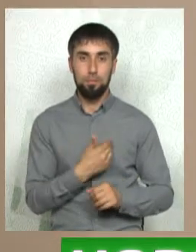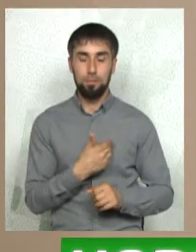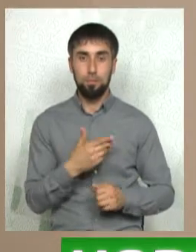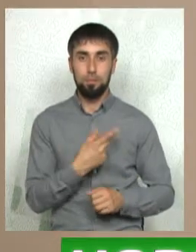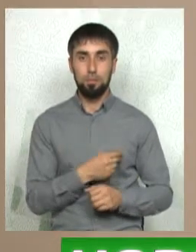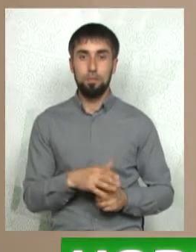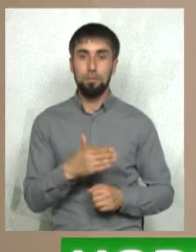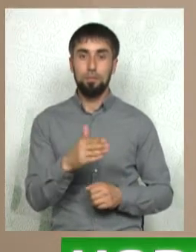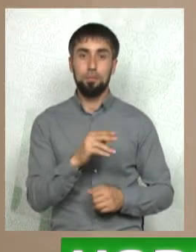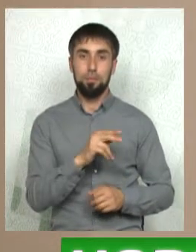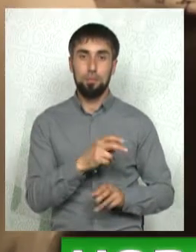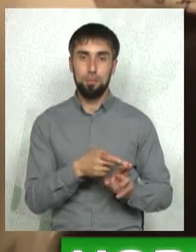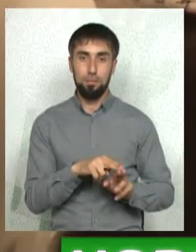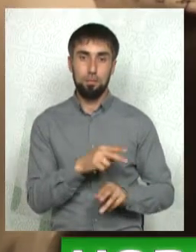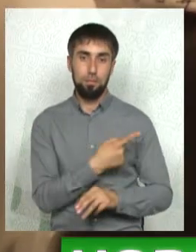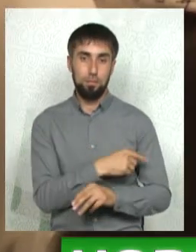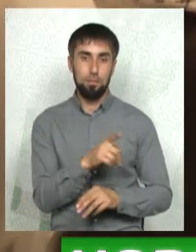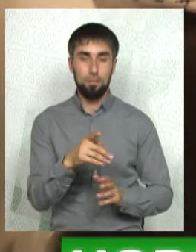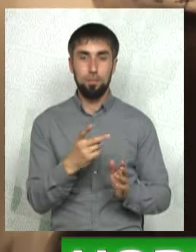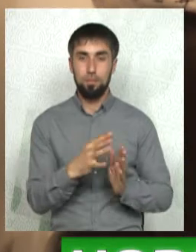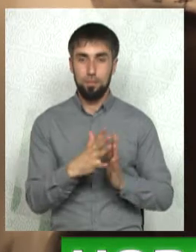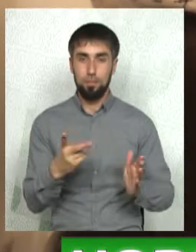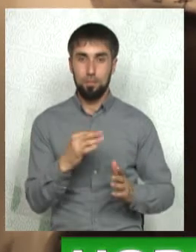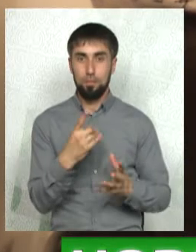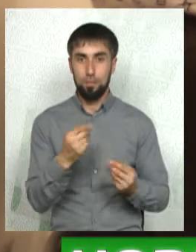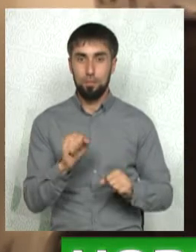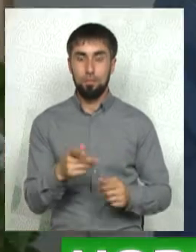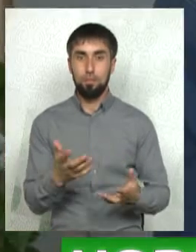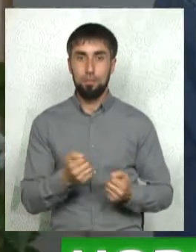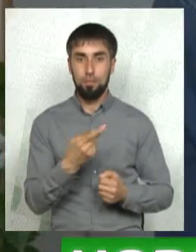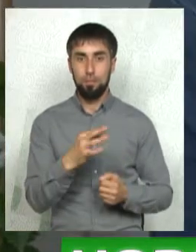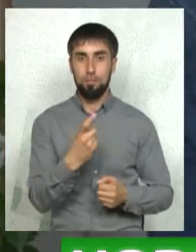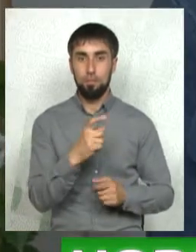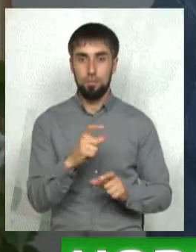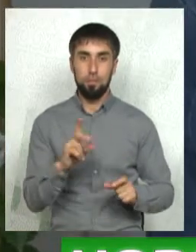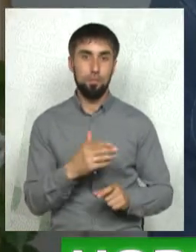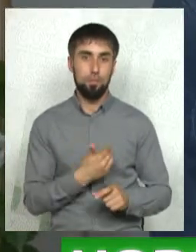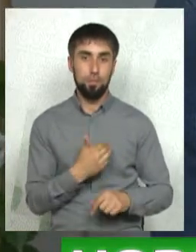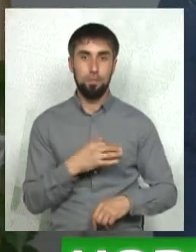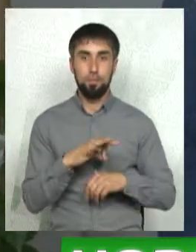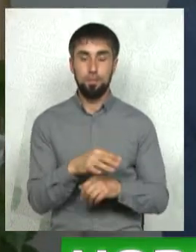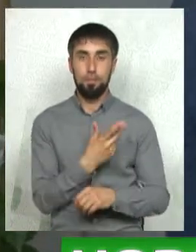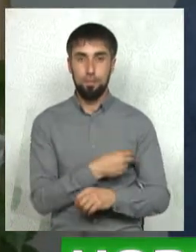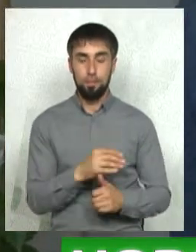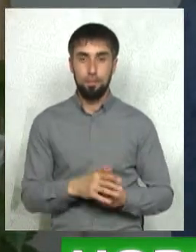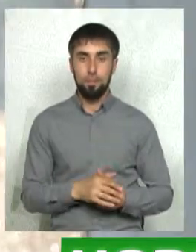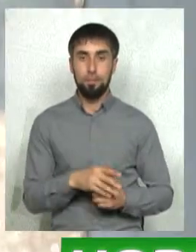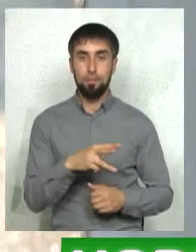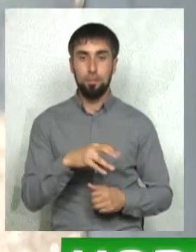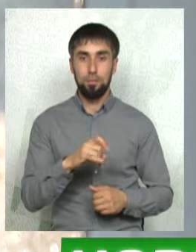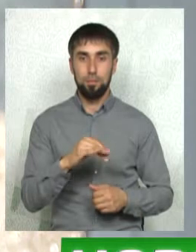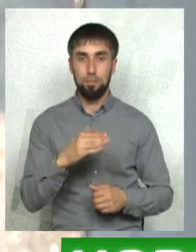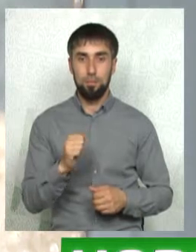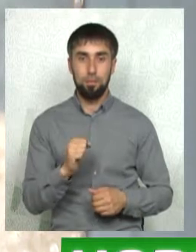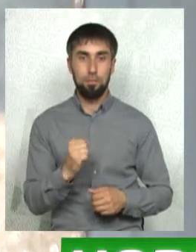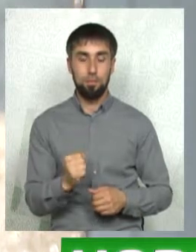Врачебная амбулатория в Сурхахахт хоть и небольшая, но в день способна принять до 100 человек, желающих пройти вакцинацию. Мустафа Аушев из